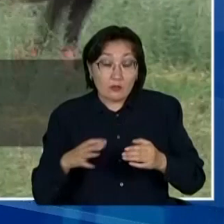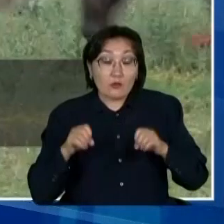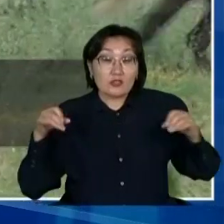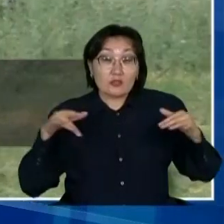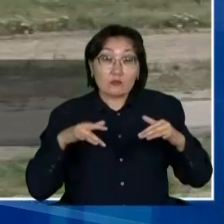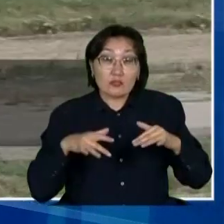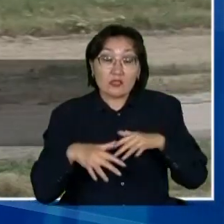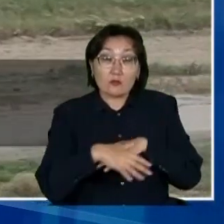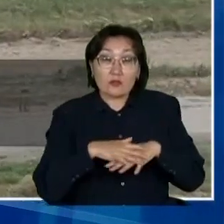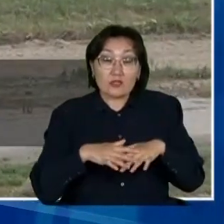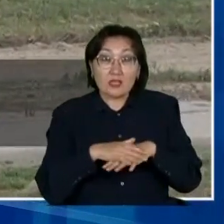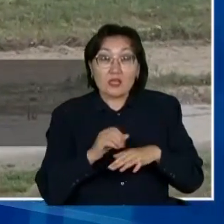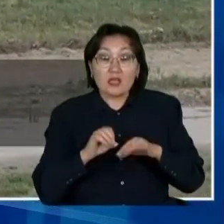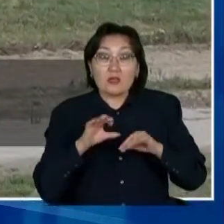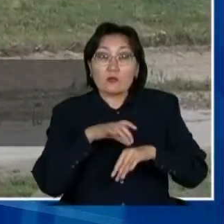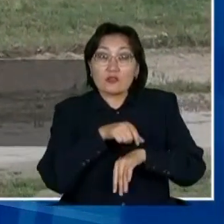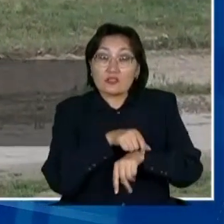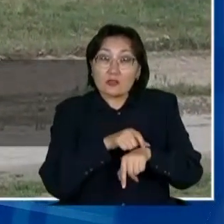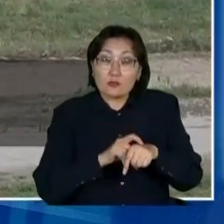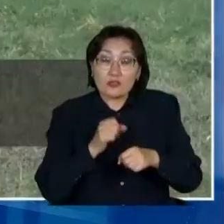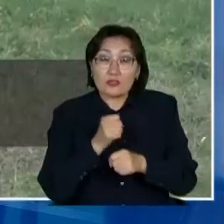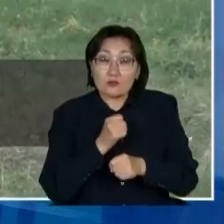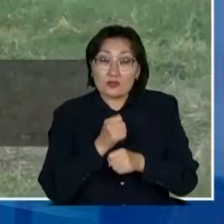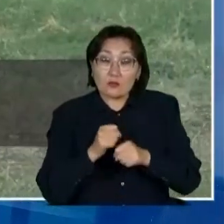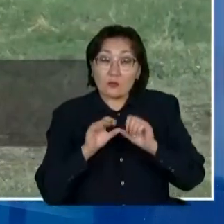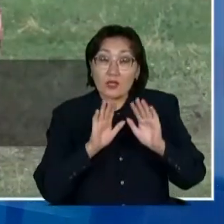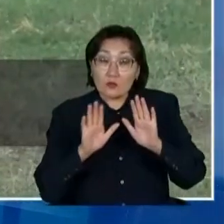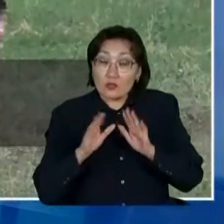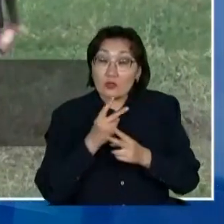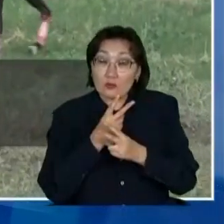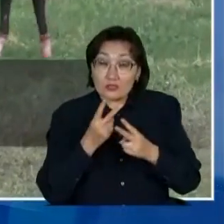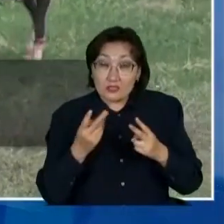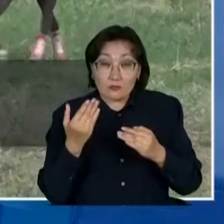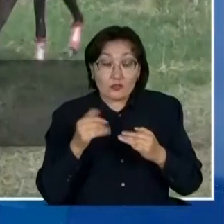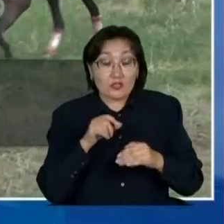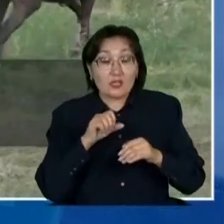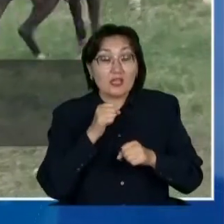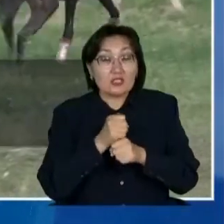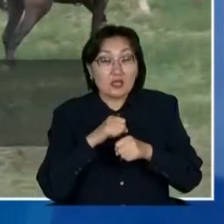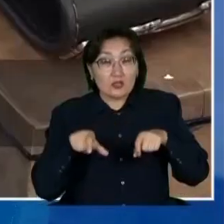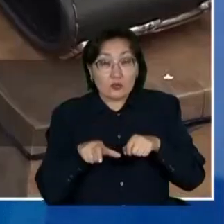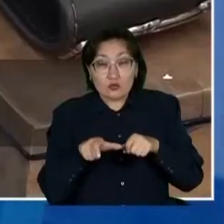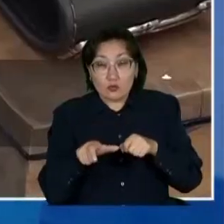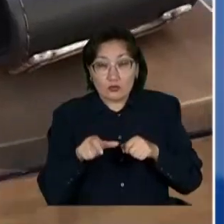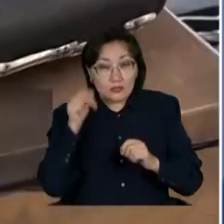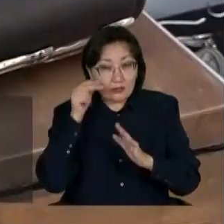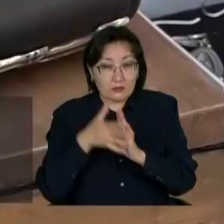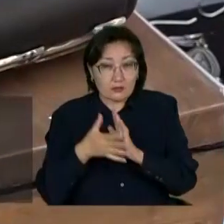жұрт зергерлік өнердің хас шеберлері ұйымдастырған бұйымдар көрмесіне көз тастап, олардың жасалу жолына да назар салды.